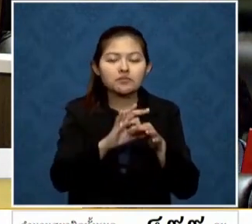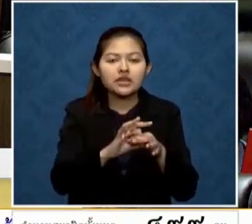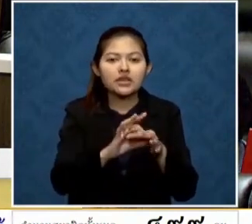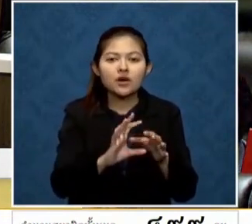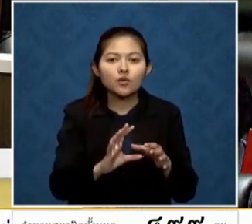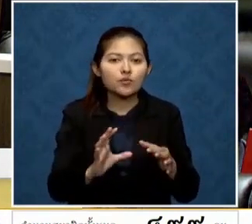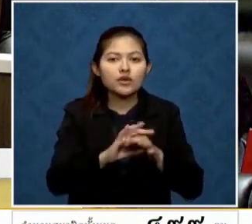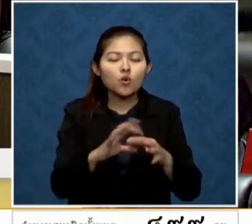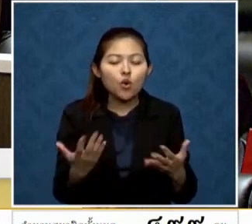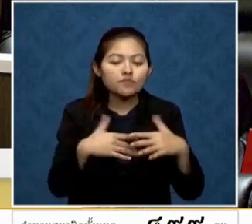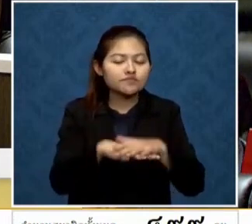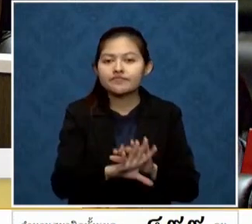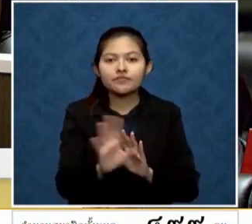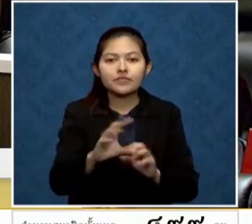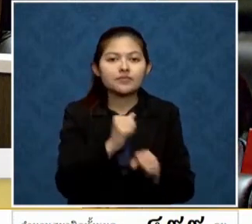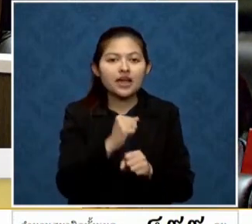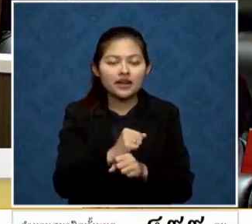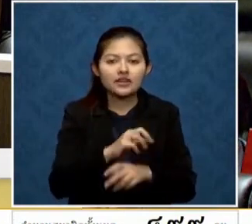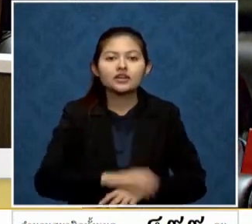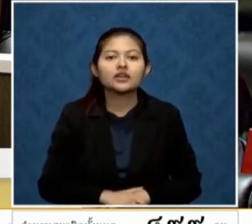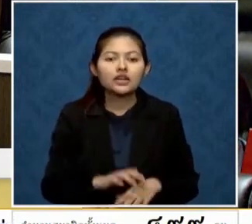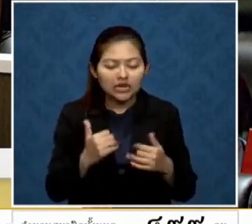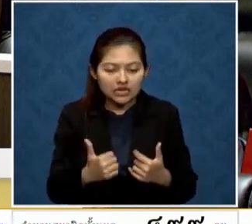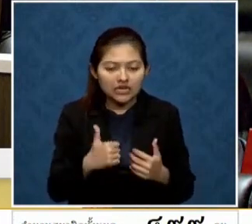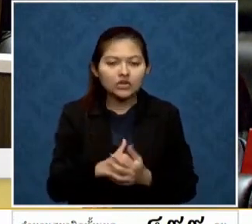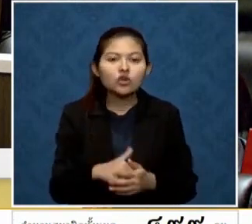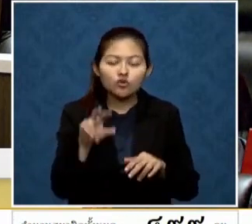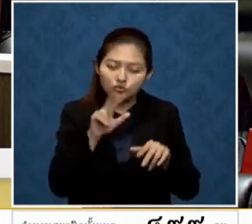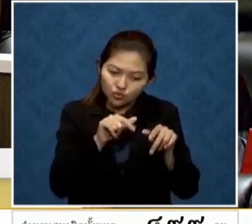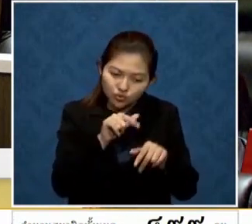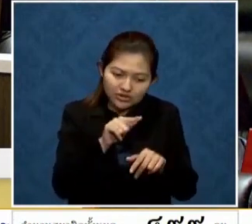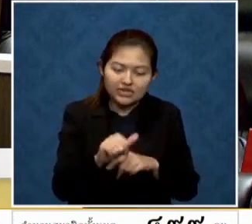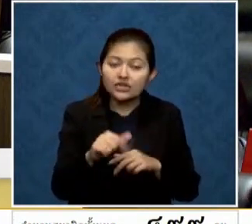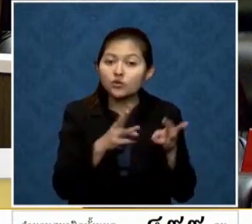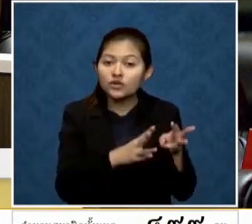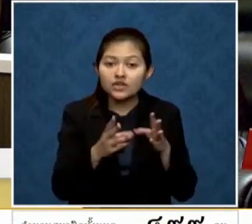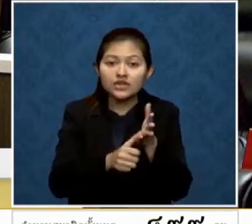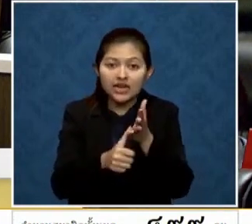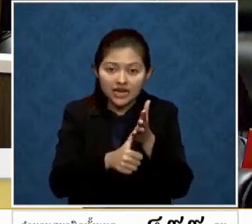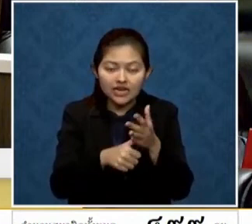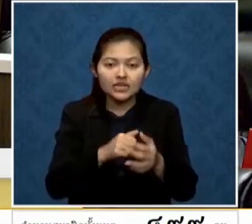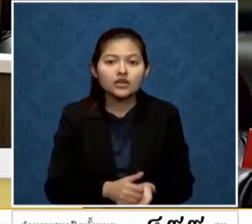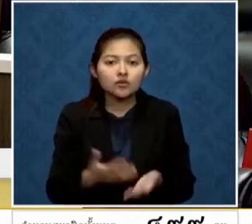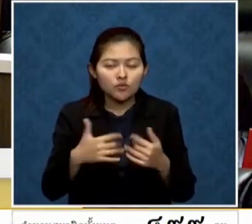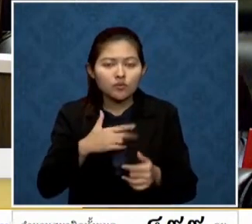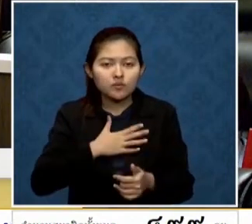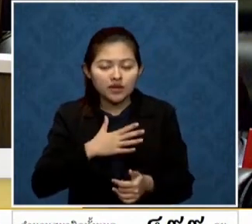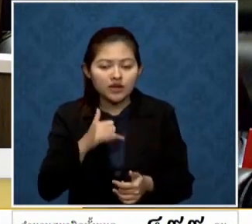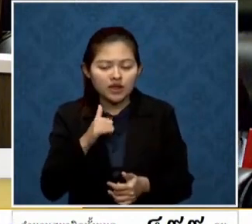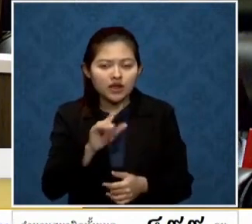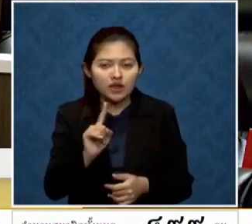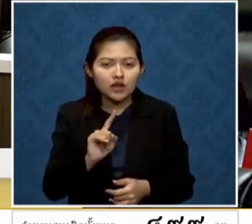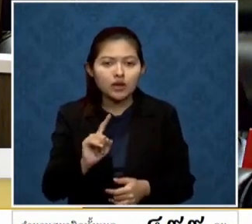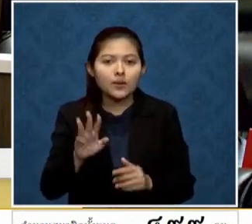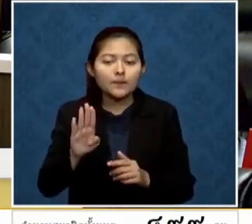เพราะฉะนั้นเนี่ยการแก้ปัญหาตรงนี้จะ sensitiveมากๆผมเนี่ยเคยไปที่บางขุนเทียนนะครับไปบ่อยมากแล้วก็